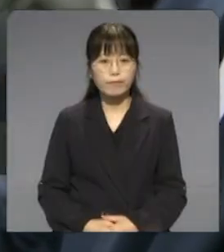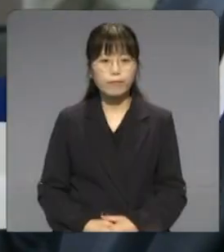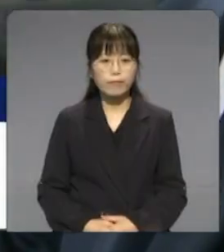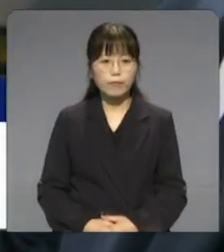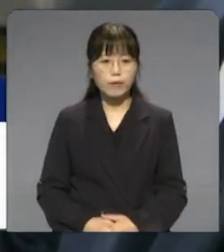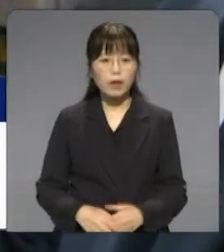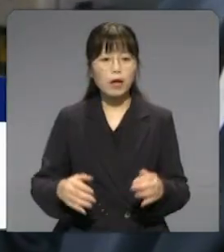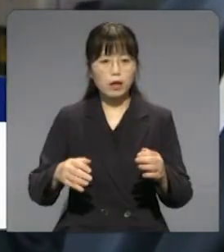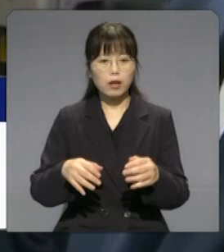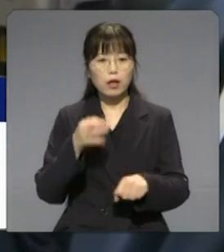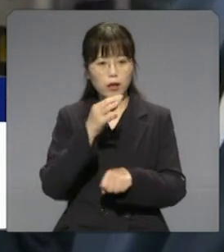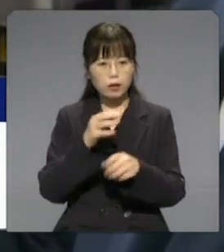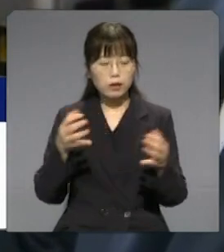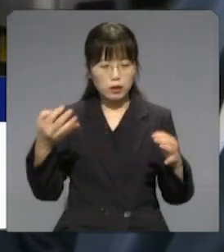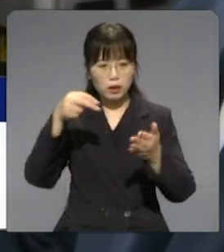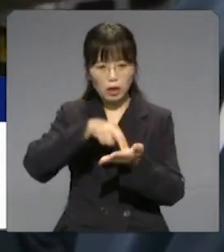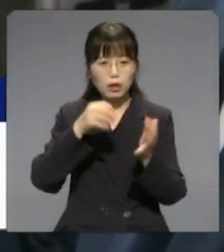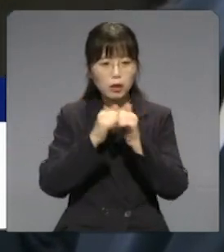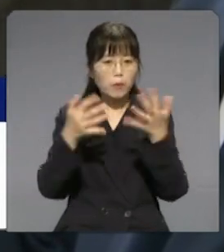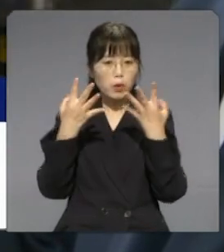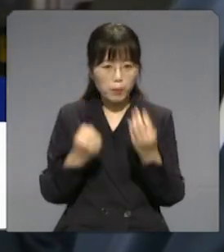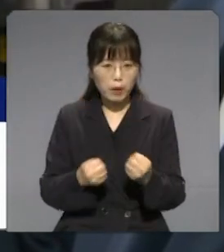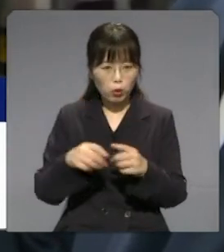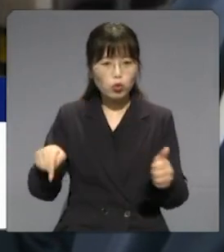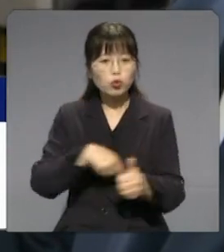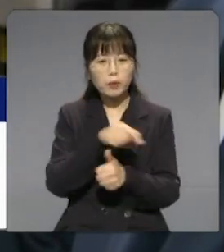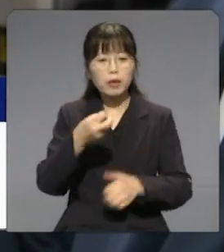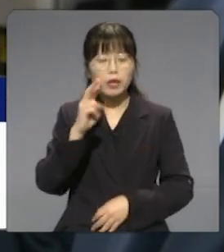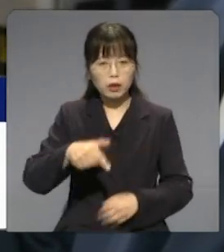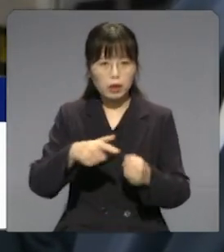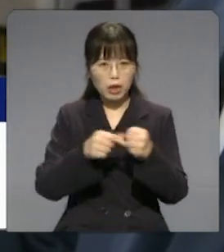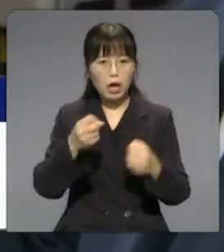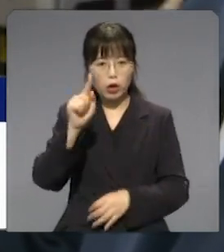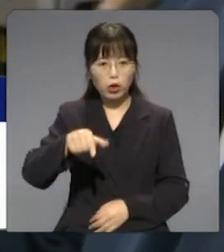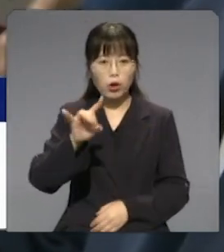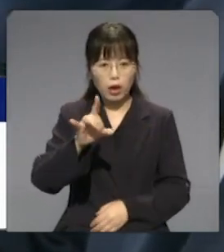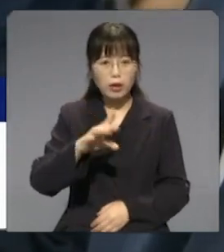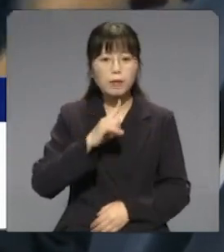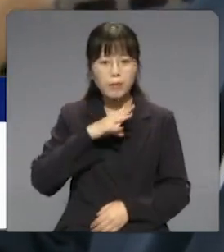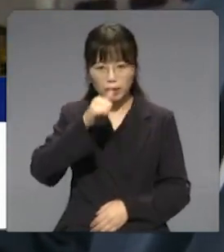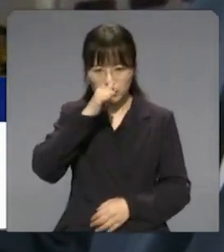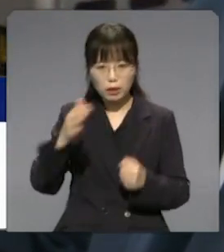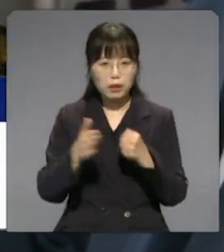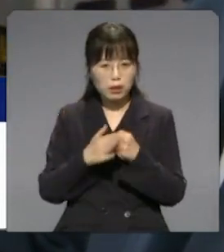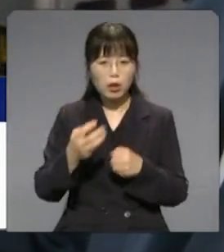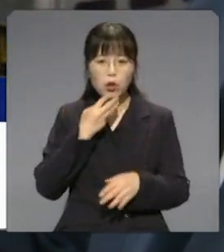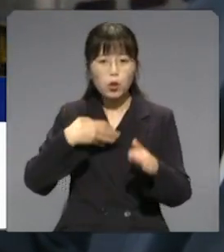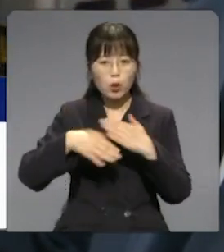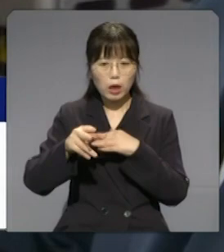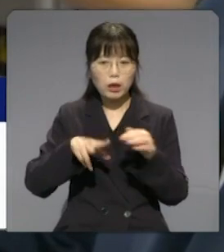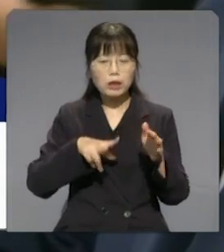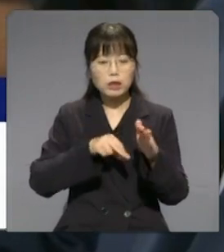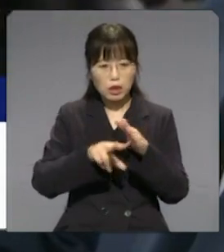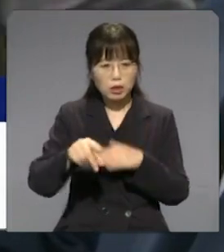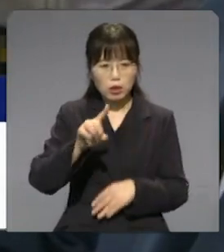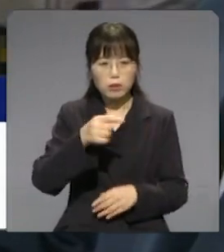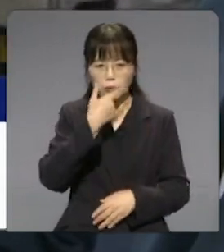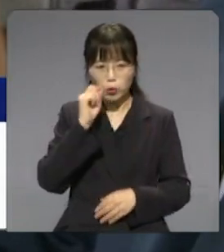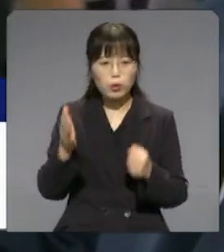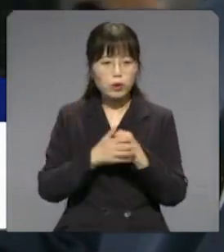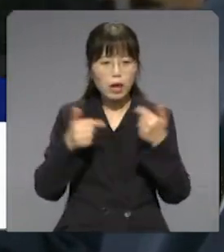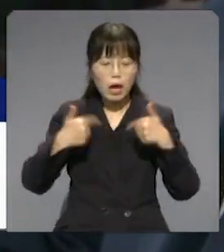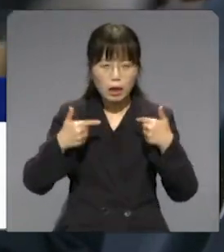사는 사람도 많고 여기 주변에 여기 계양역 하나밖에 없는데 서울로 가는 지하철은 좀 부족하다 보니까